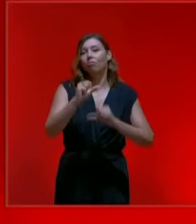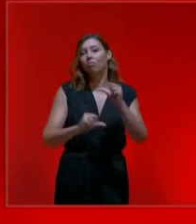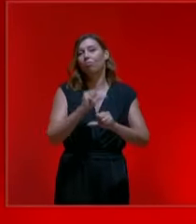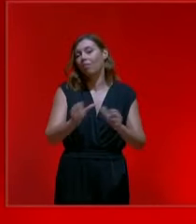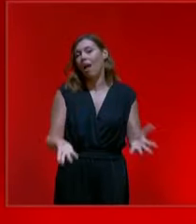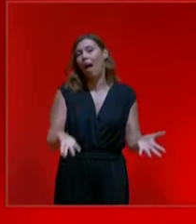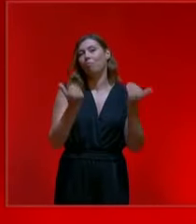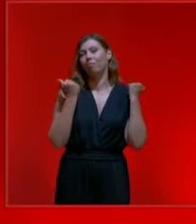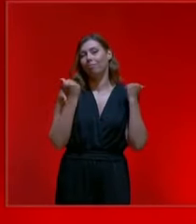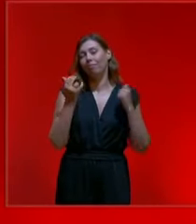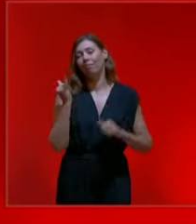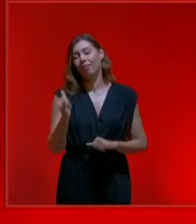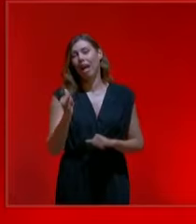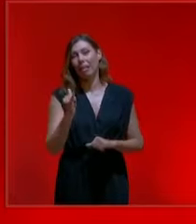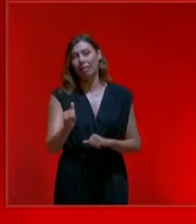και μισό.